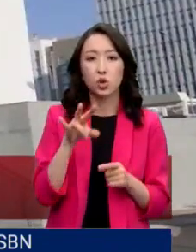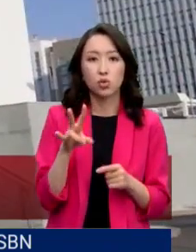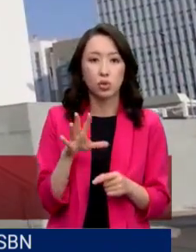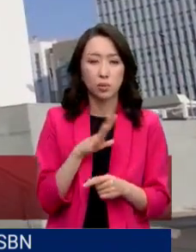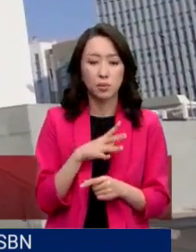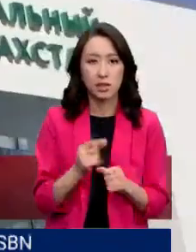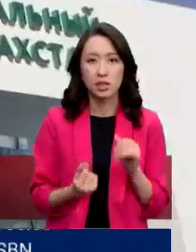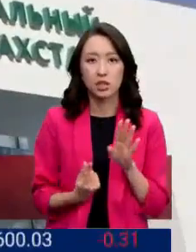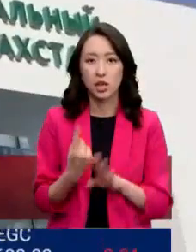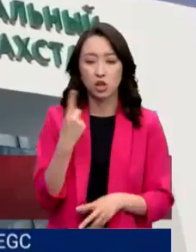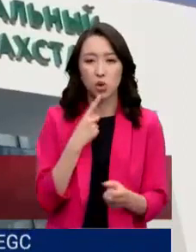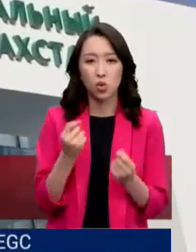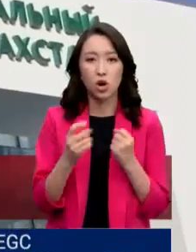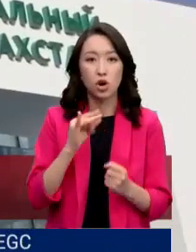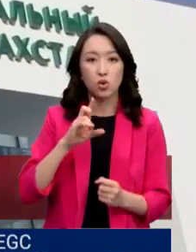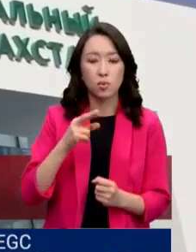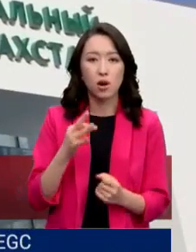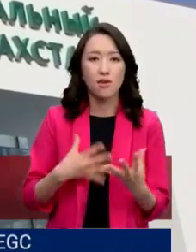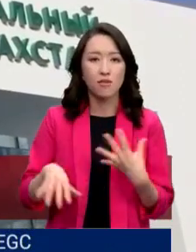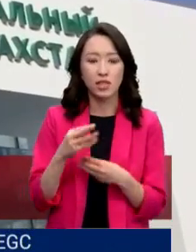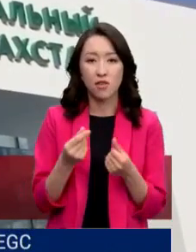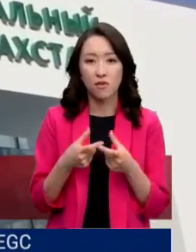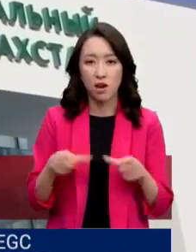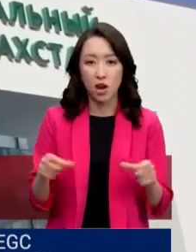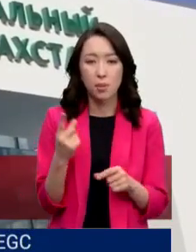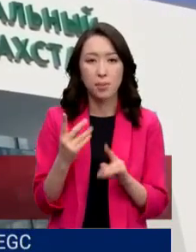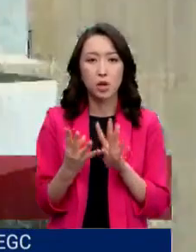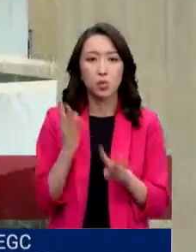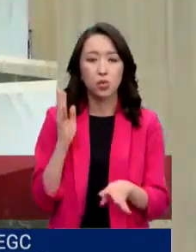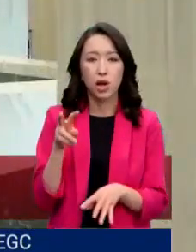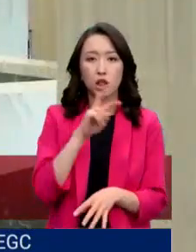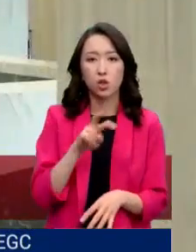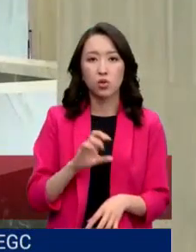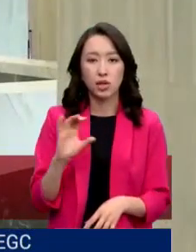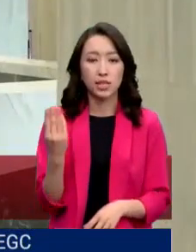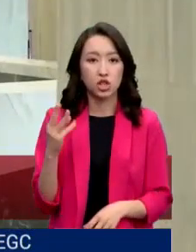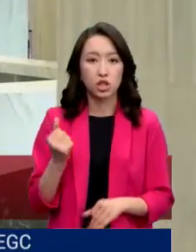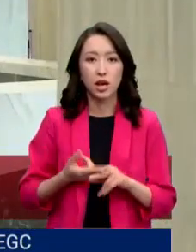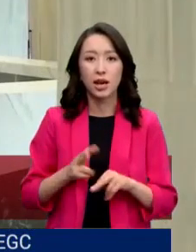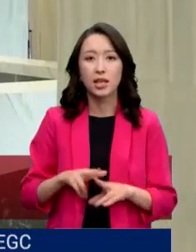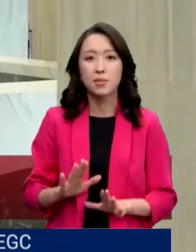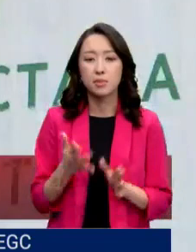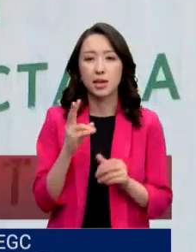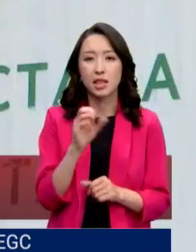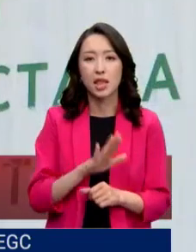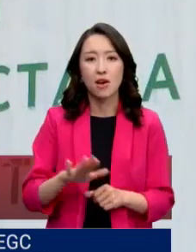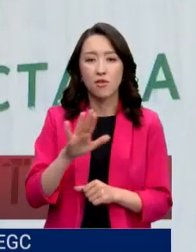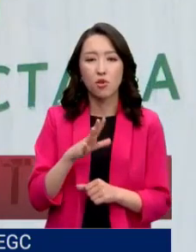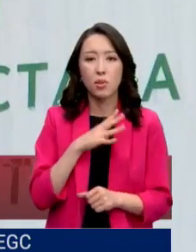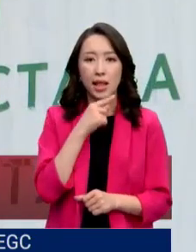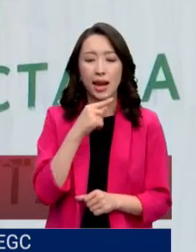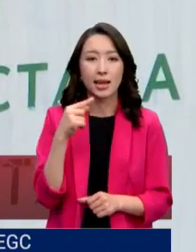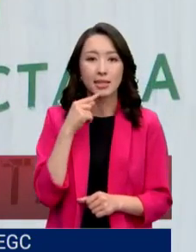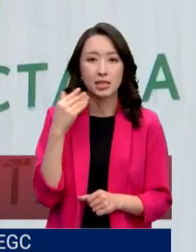произошло значительное укрепление рубля ко всем валютам, в первую очередь к доллару США. Это происходило на фоне введенных в